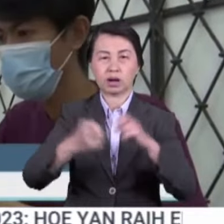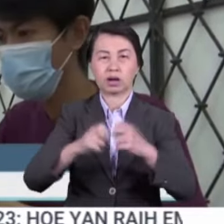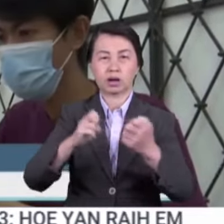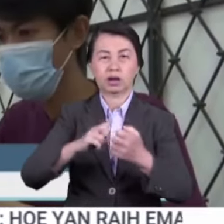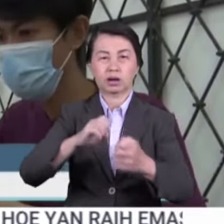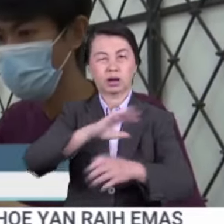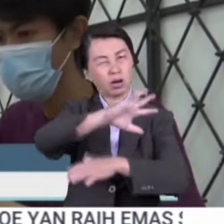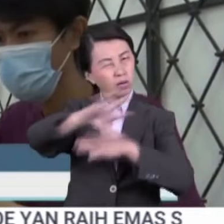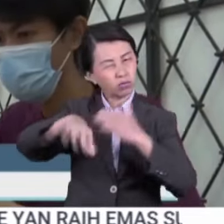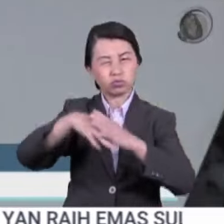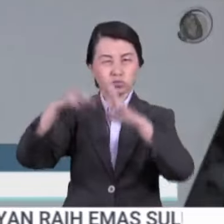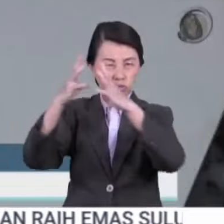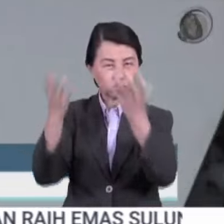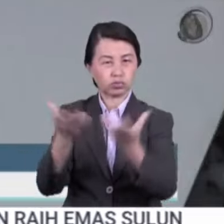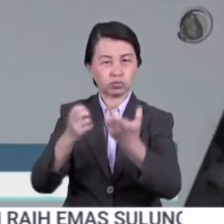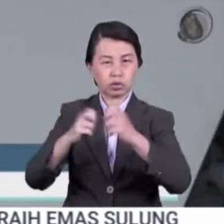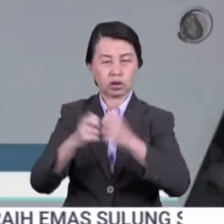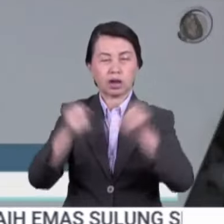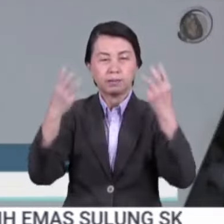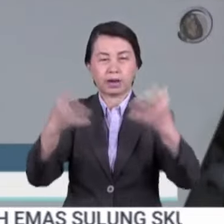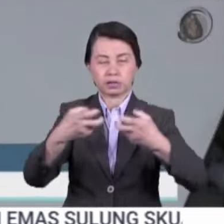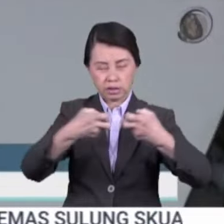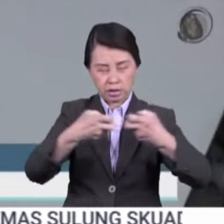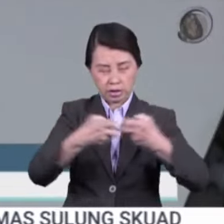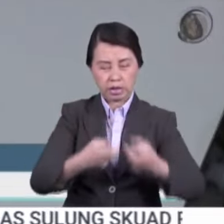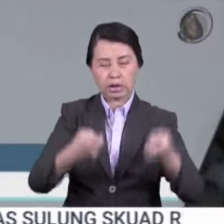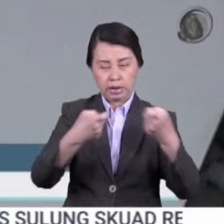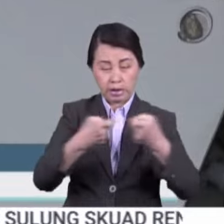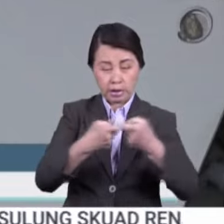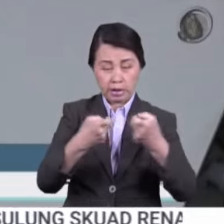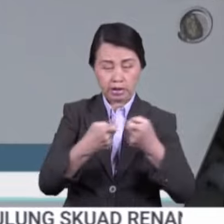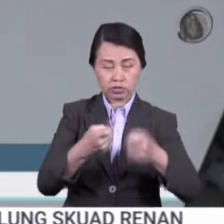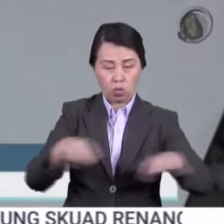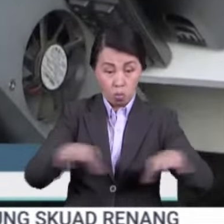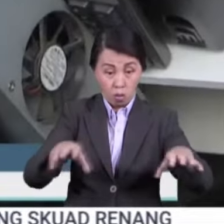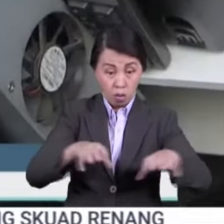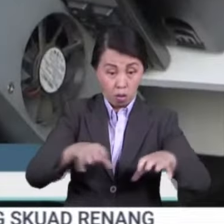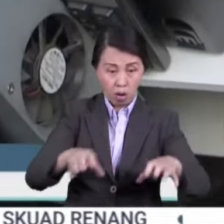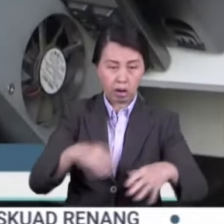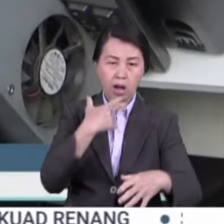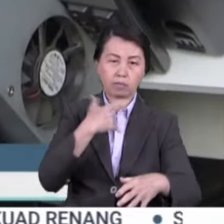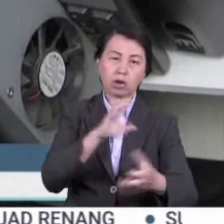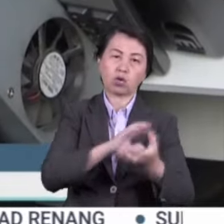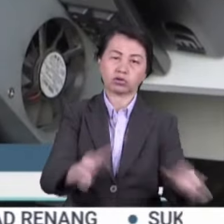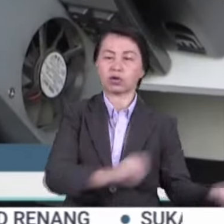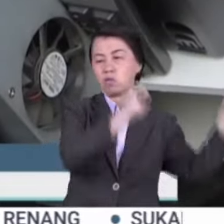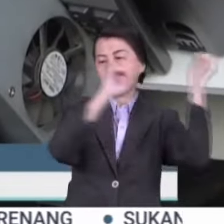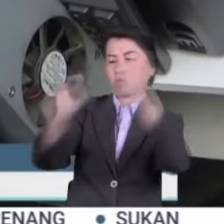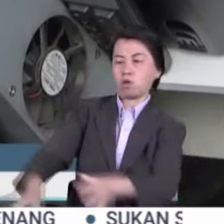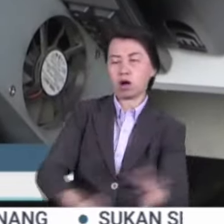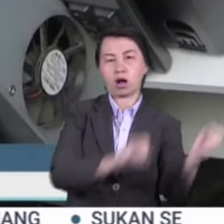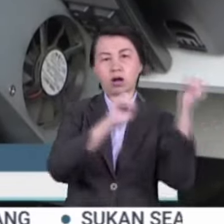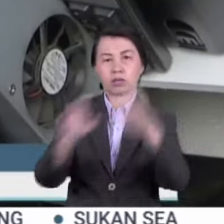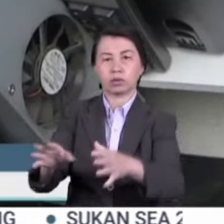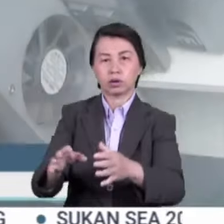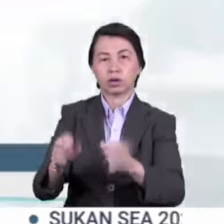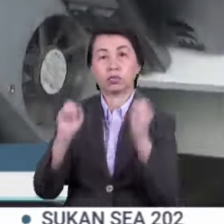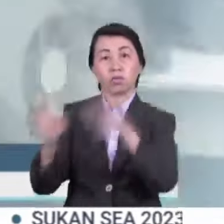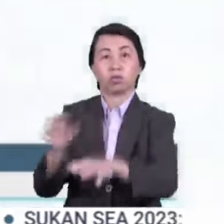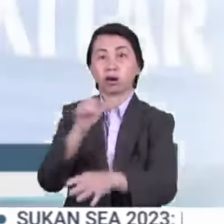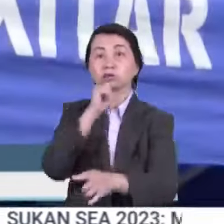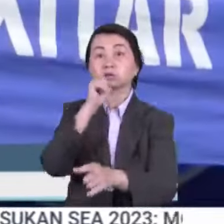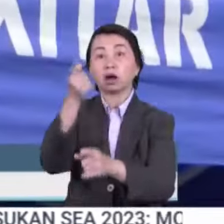seluruh dunia. Semakin banyak barangan elektrik dan elektronik dihasilkan, semakin banyak sisa yang perlu diuruskan dengan betul.